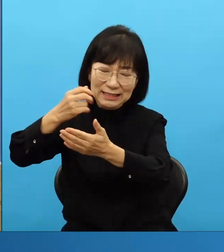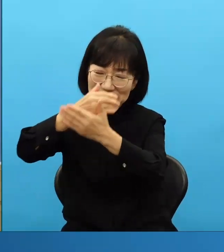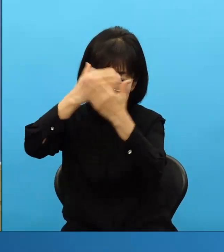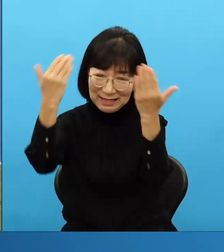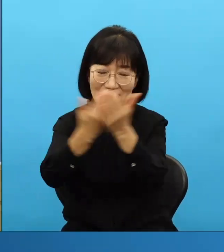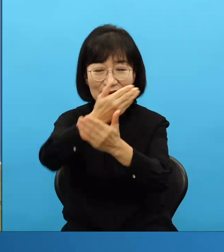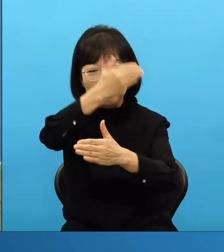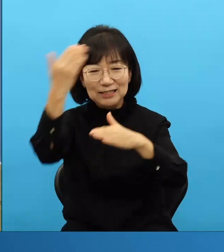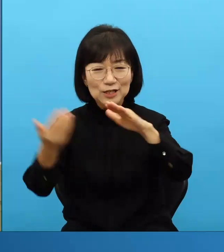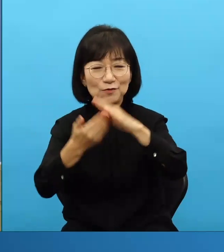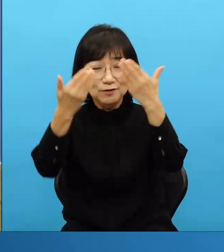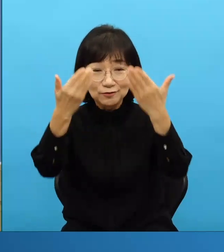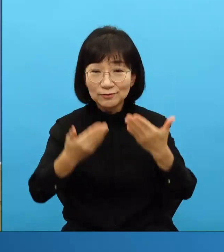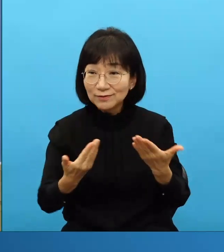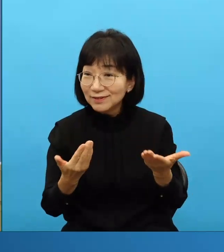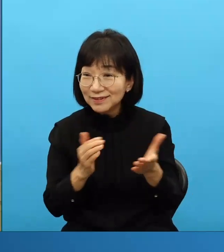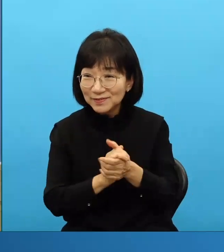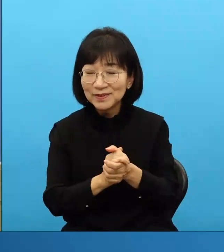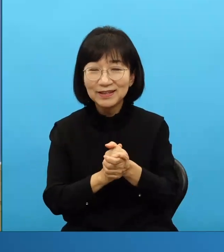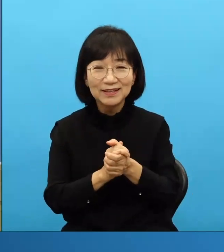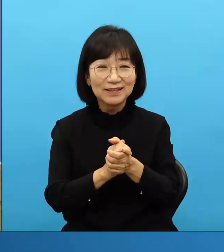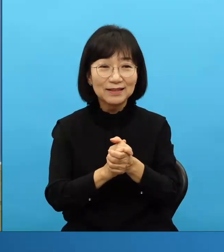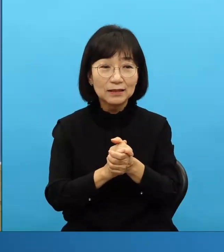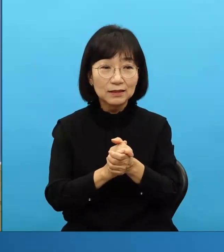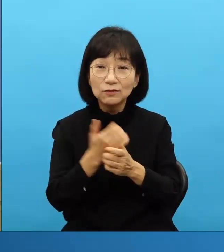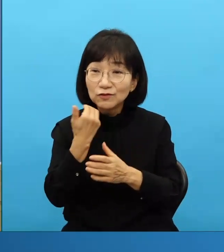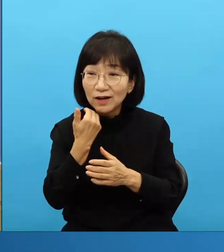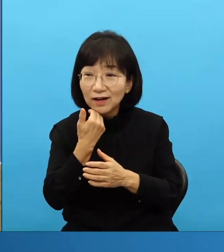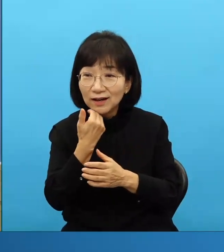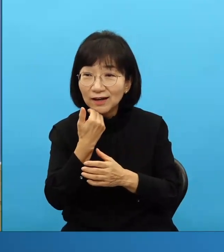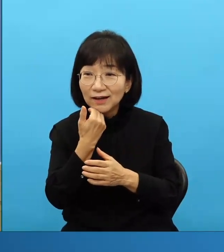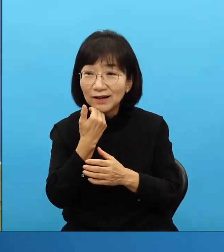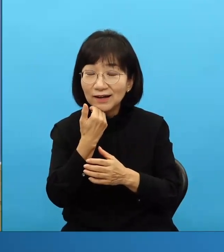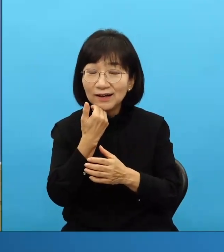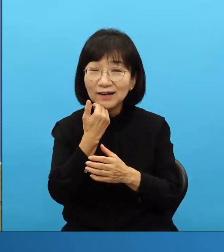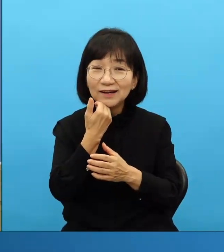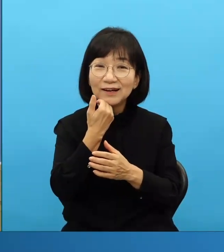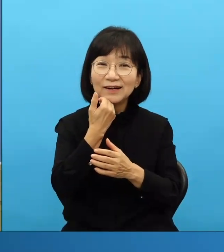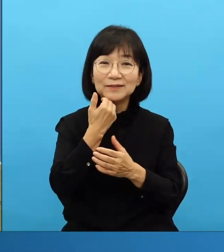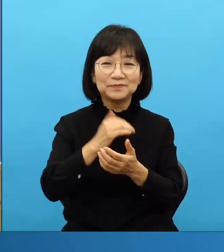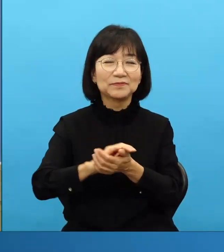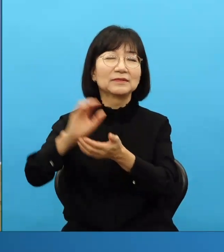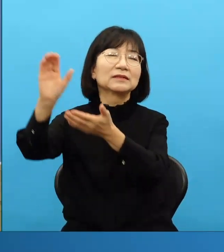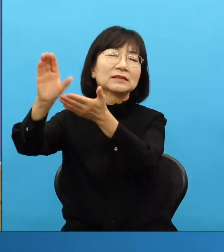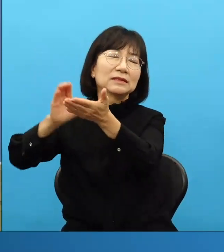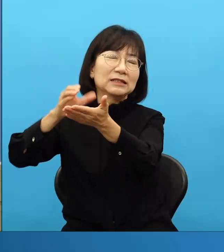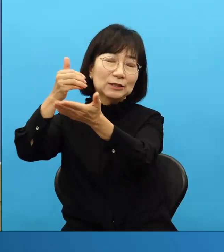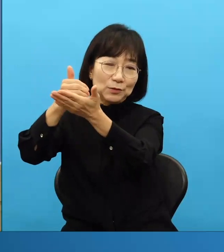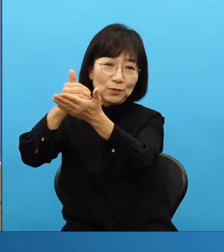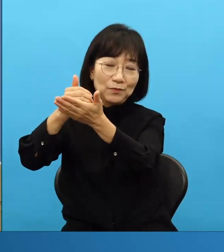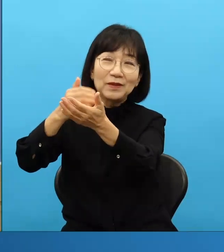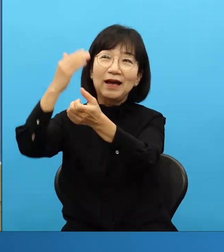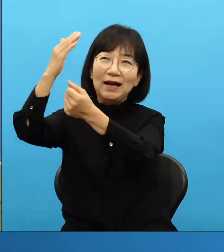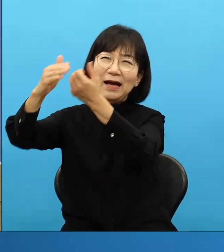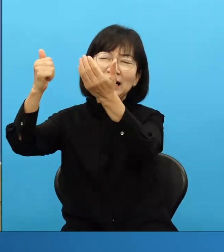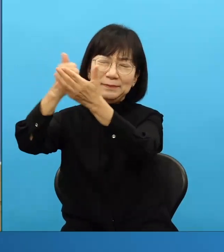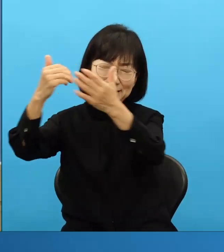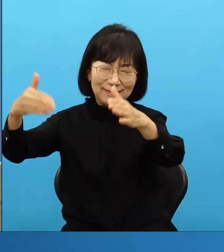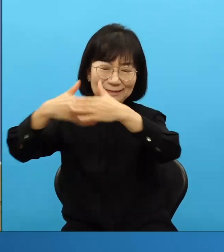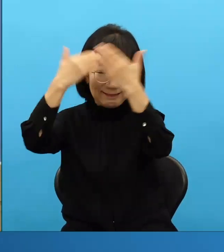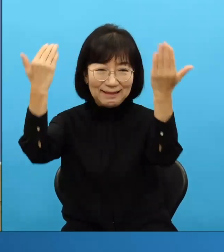amen. And he will do it. 누가 이루신다고요? Who's going to do it? 예, 그리스도께서 하나님께서 God